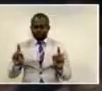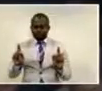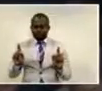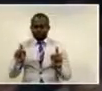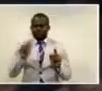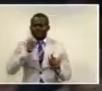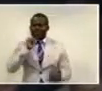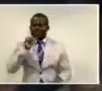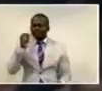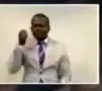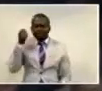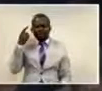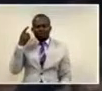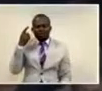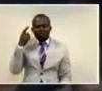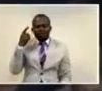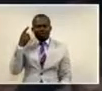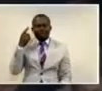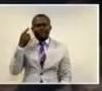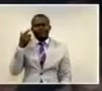ntabwo numva